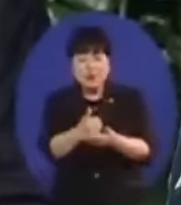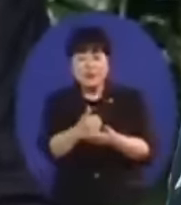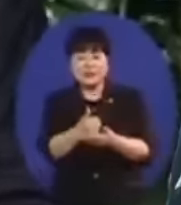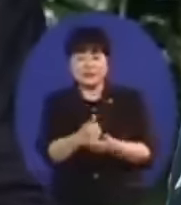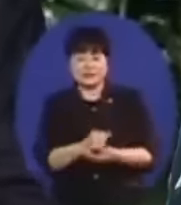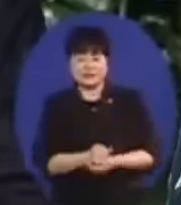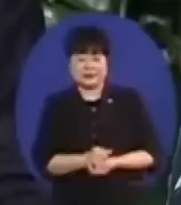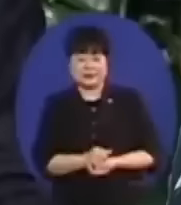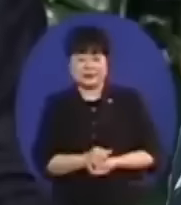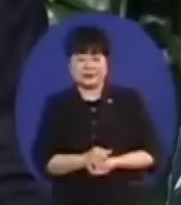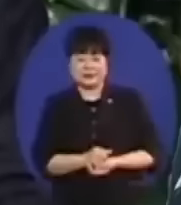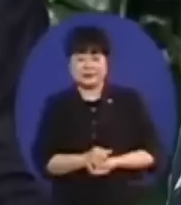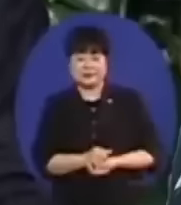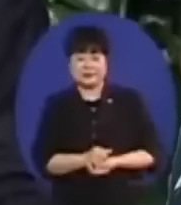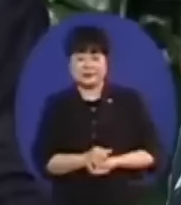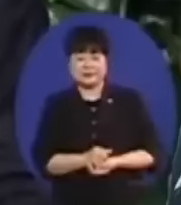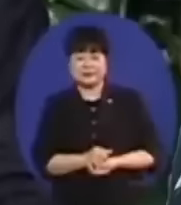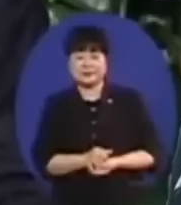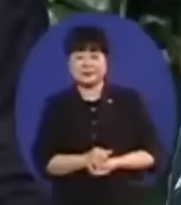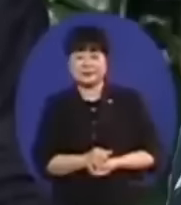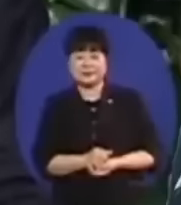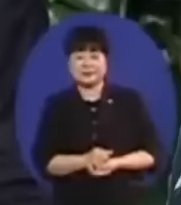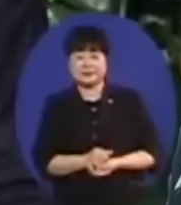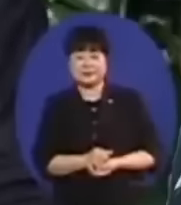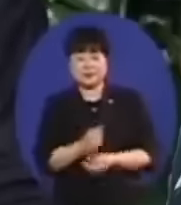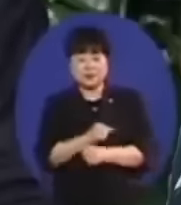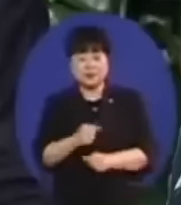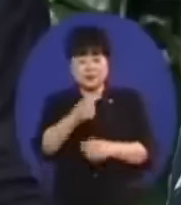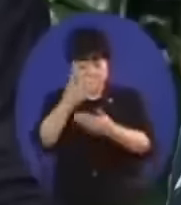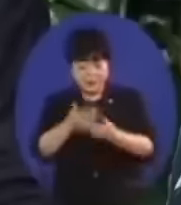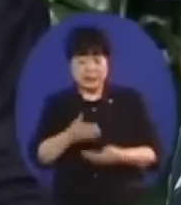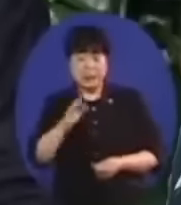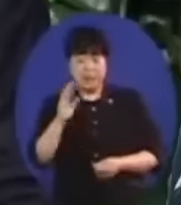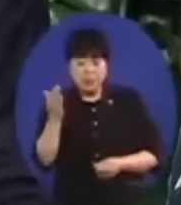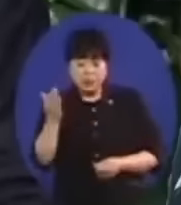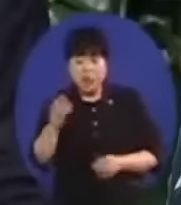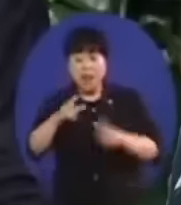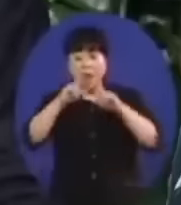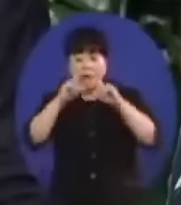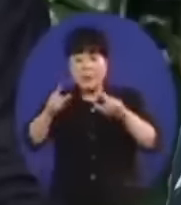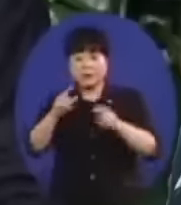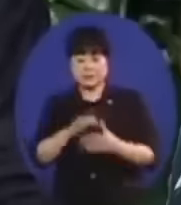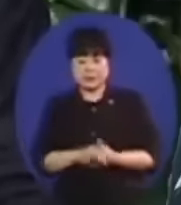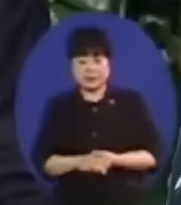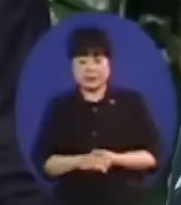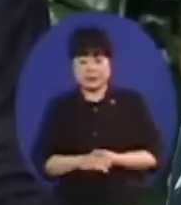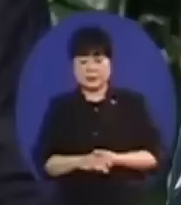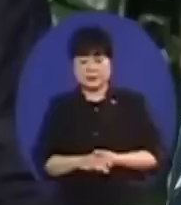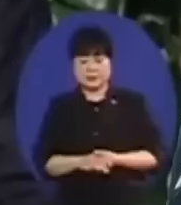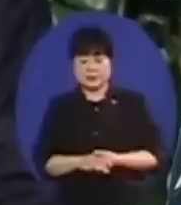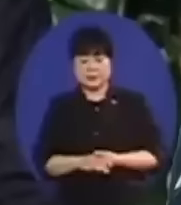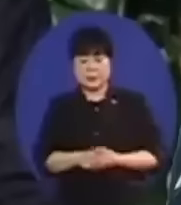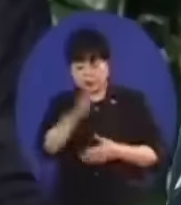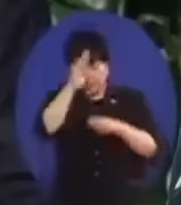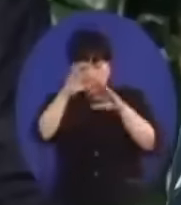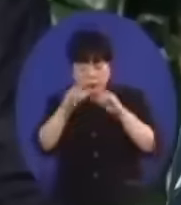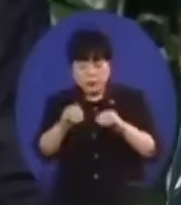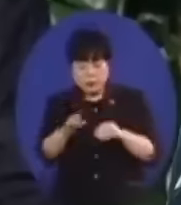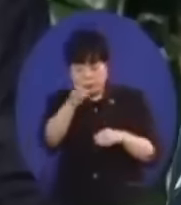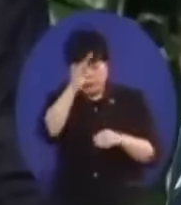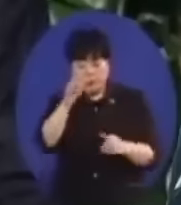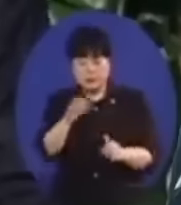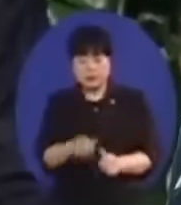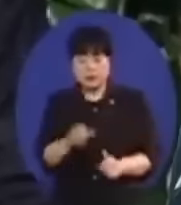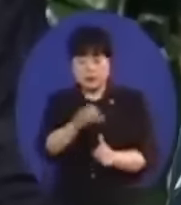때 내가 죄사함을 받았나니라 말씀하셨습니다. 병자를 고칠 때에도 내 병에서